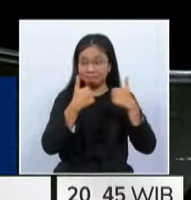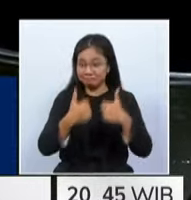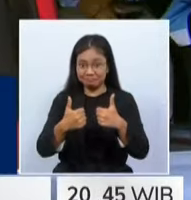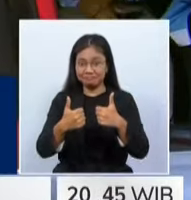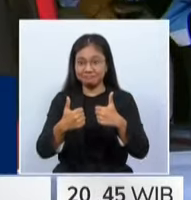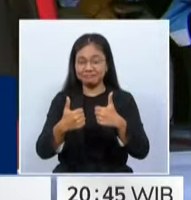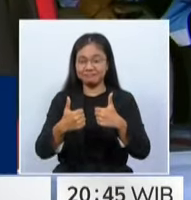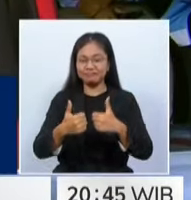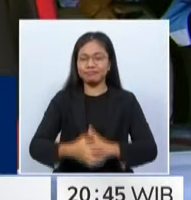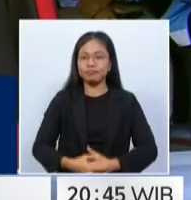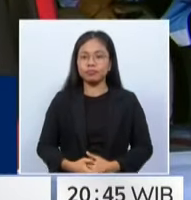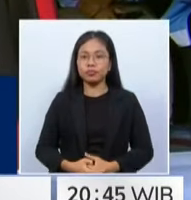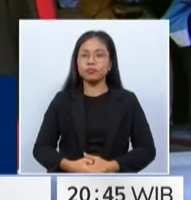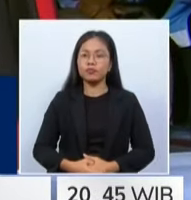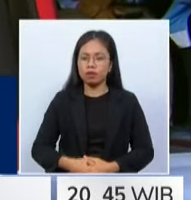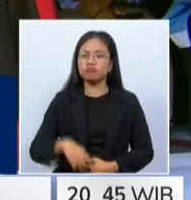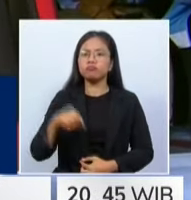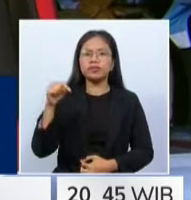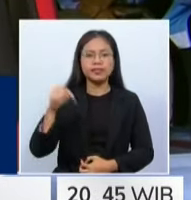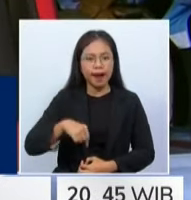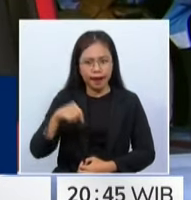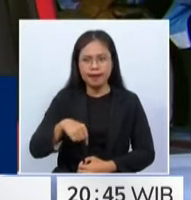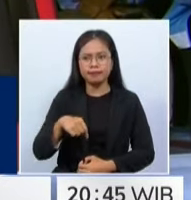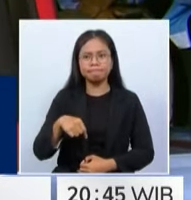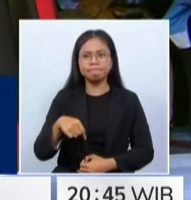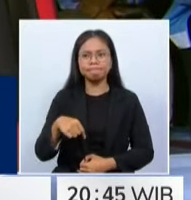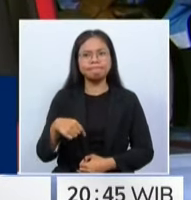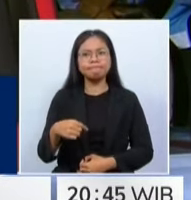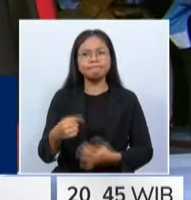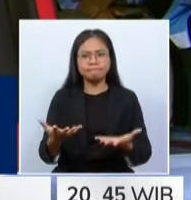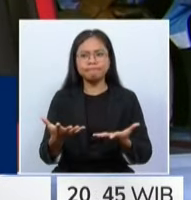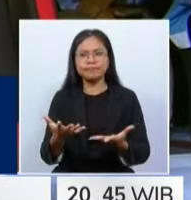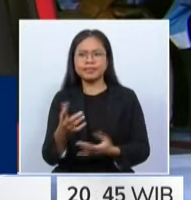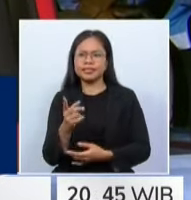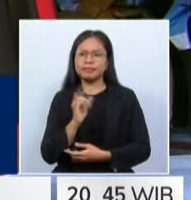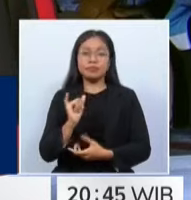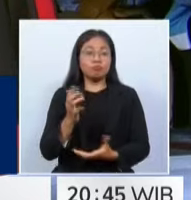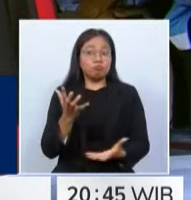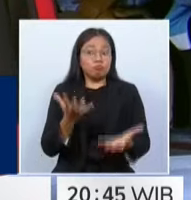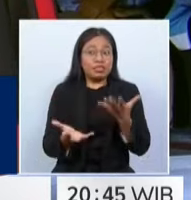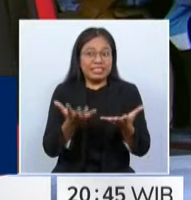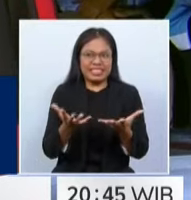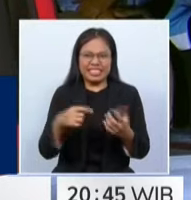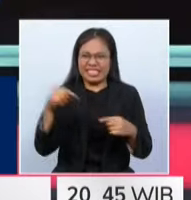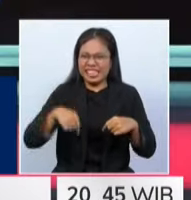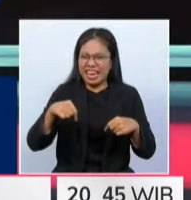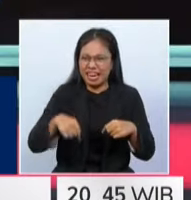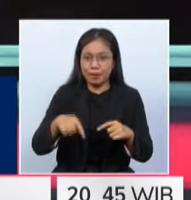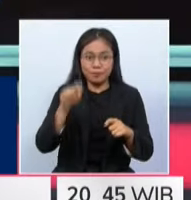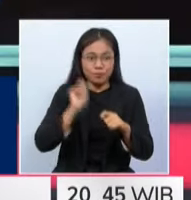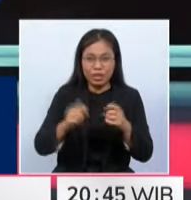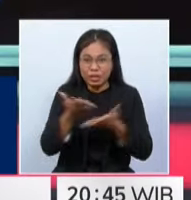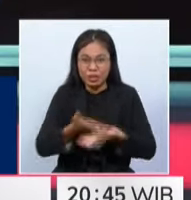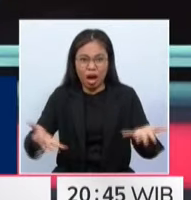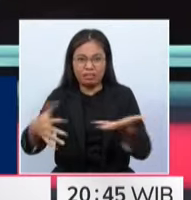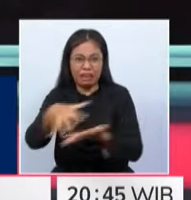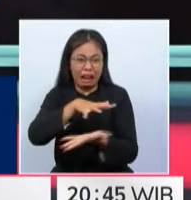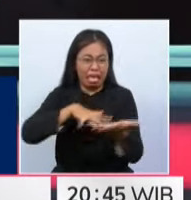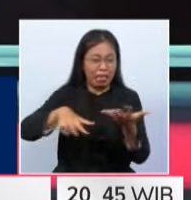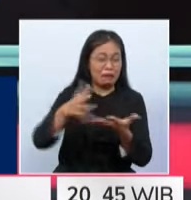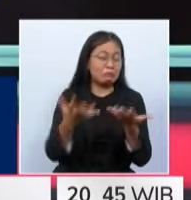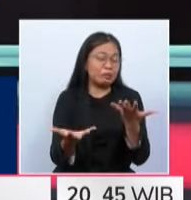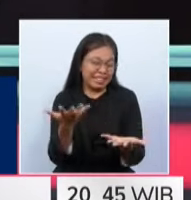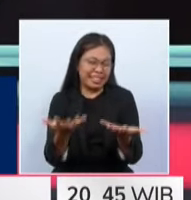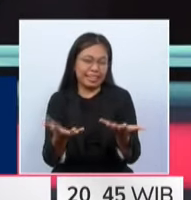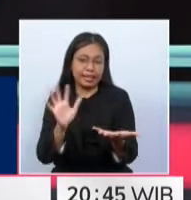dan segmen ini adalah segmen yang paling mudah memancing keriuhan karena di segmen Ini calon presiden